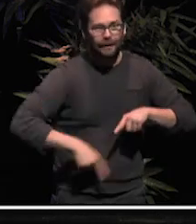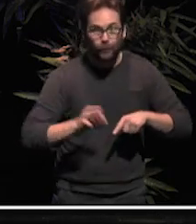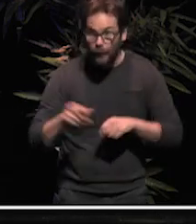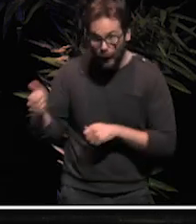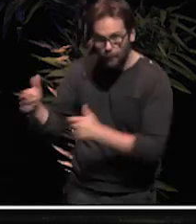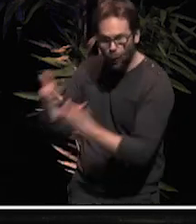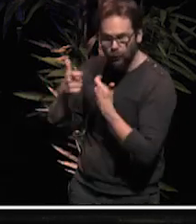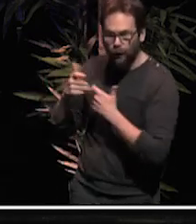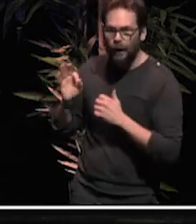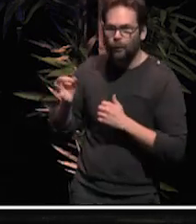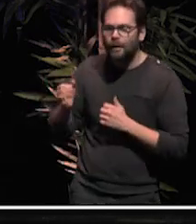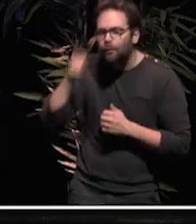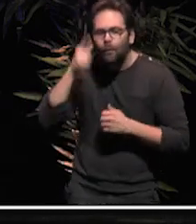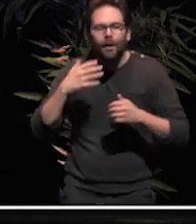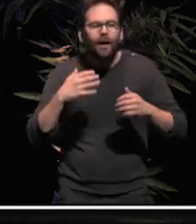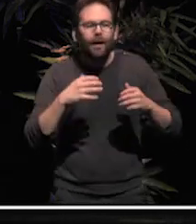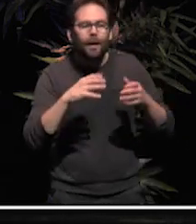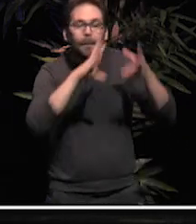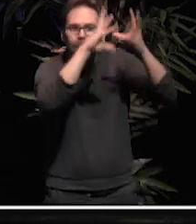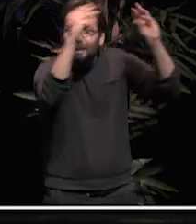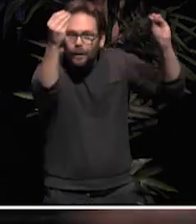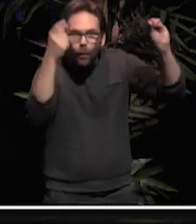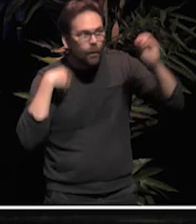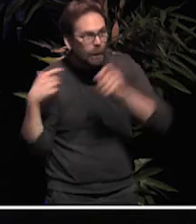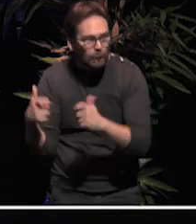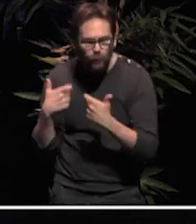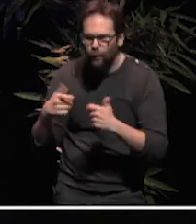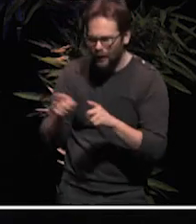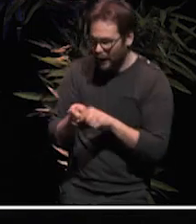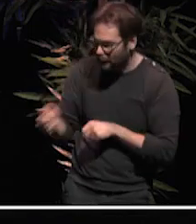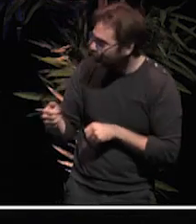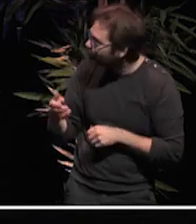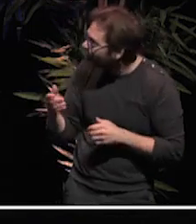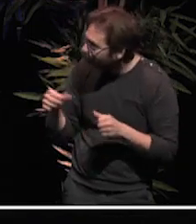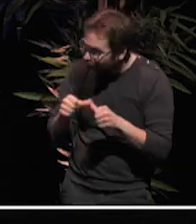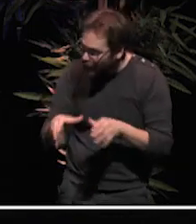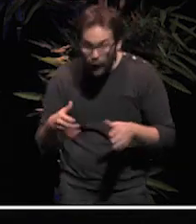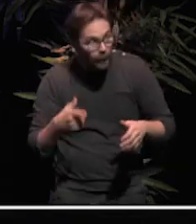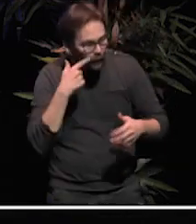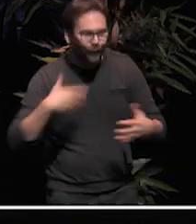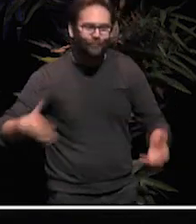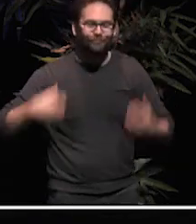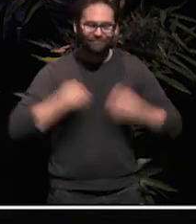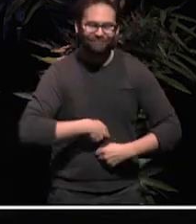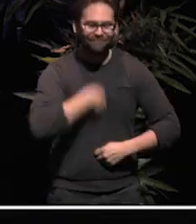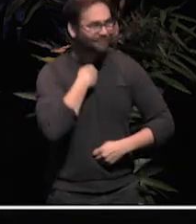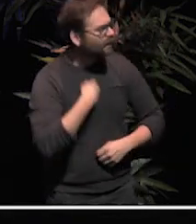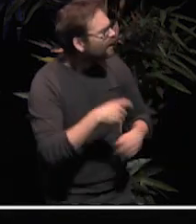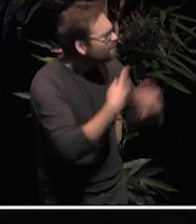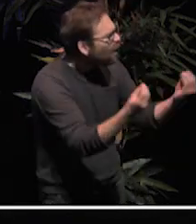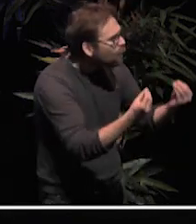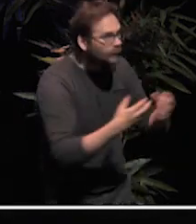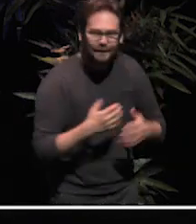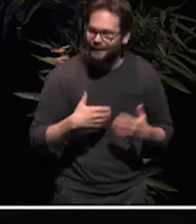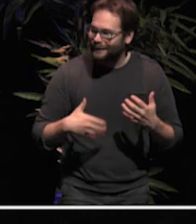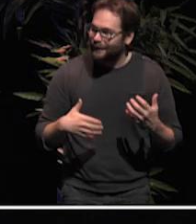parce qu'elle connaît les prévisions météo exactement comme les professionnels. Elle met la planche de surf dans la cave. Non, elle me voit partir avec ma combi et ma planche de surf. Elle dit, tu vas où là ?